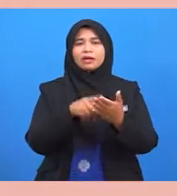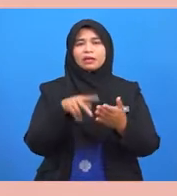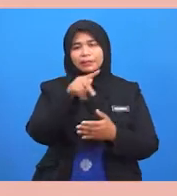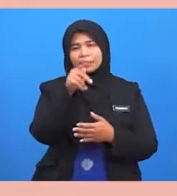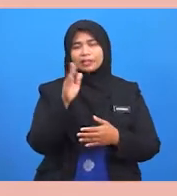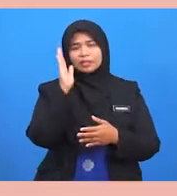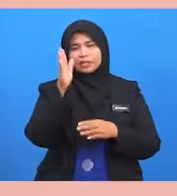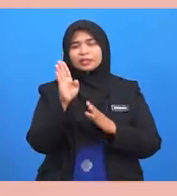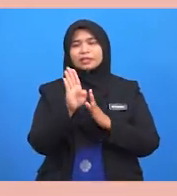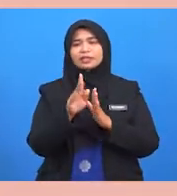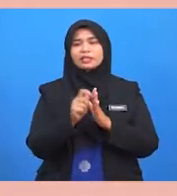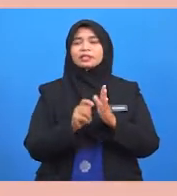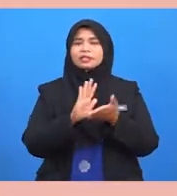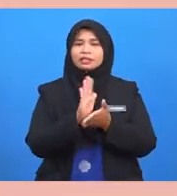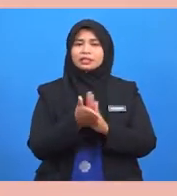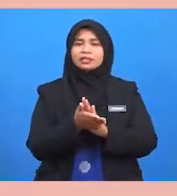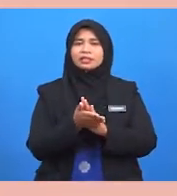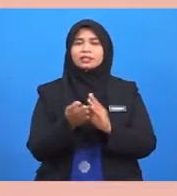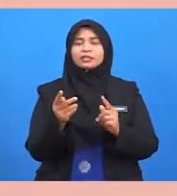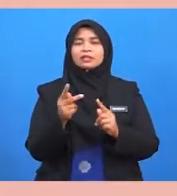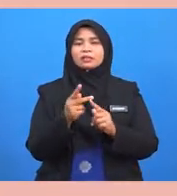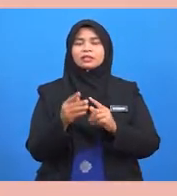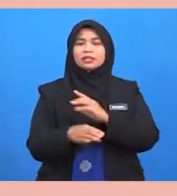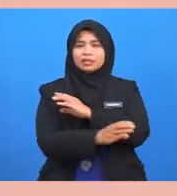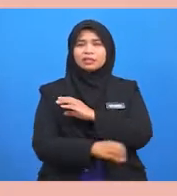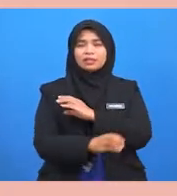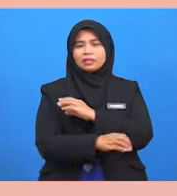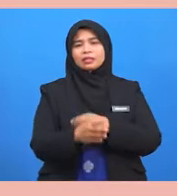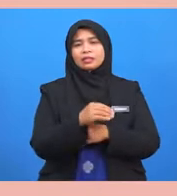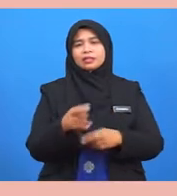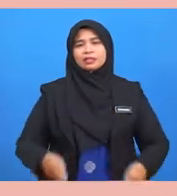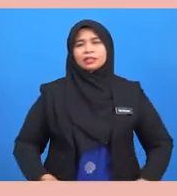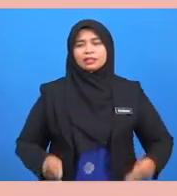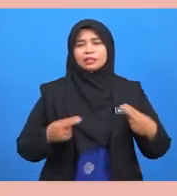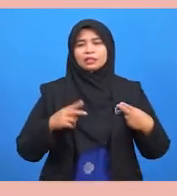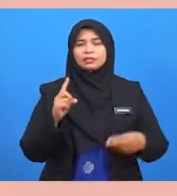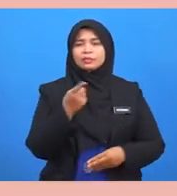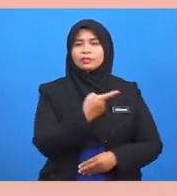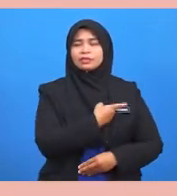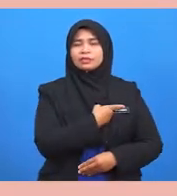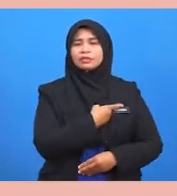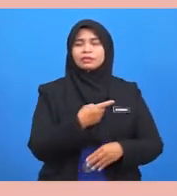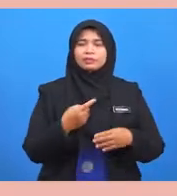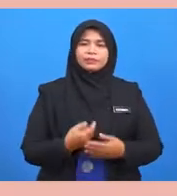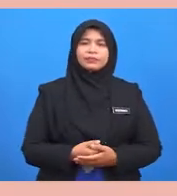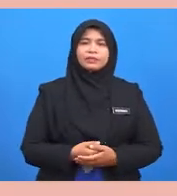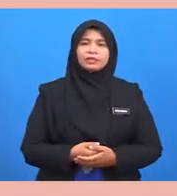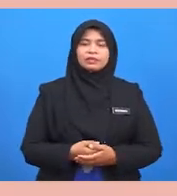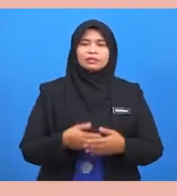terjadi kepada negara dan kehidupan kita? Ya, sudah